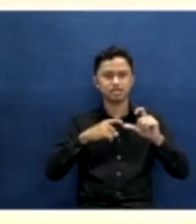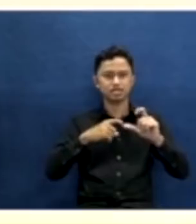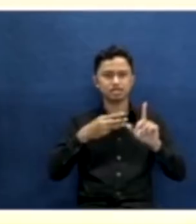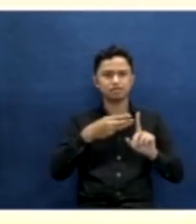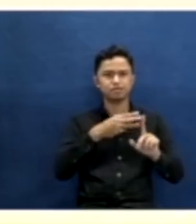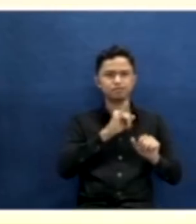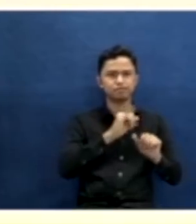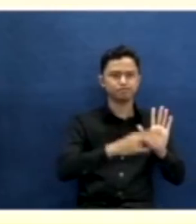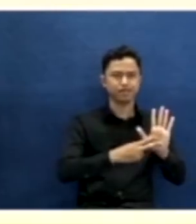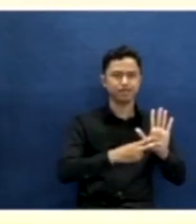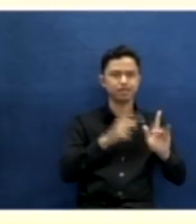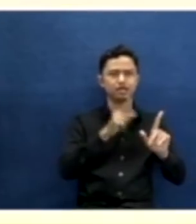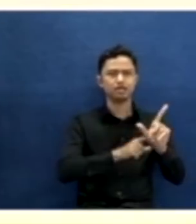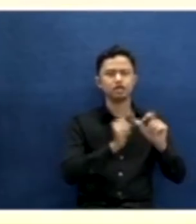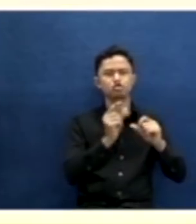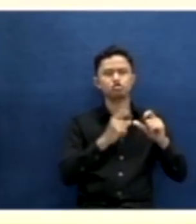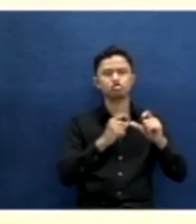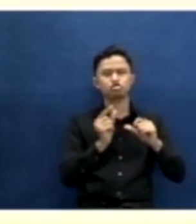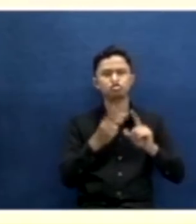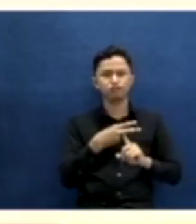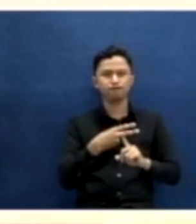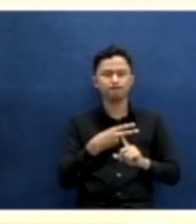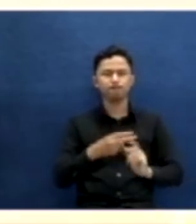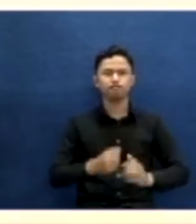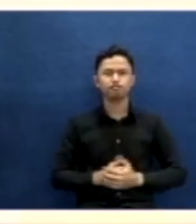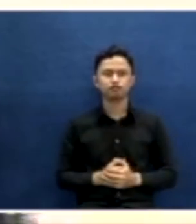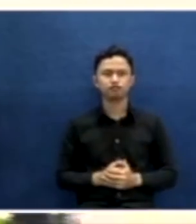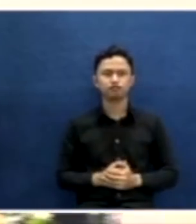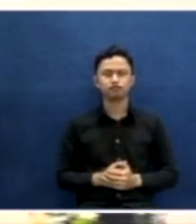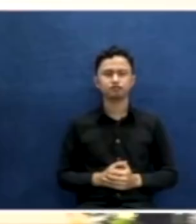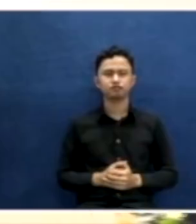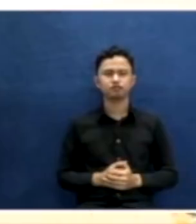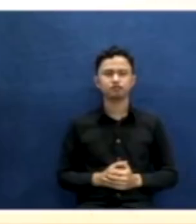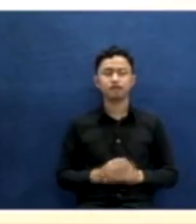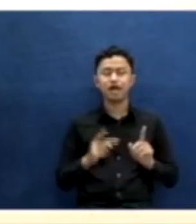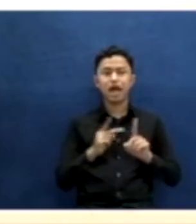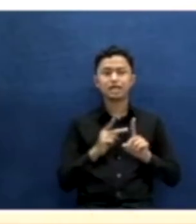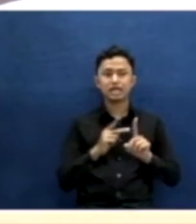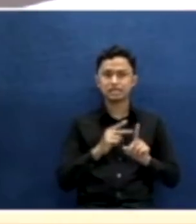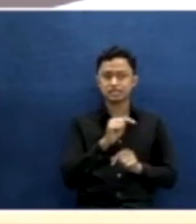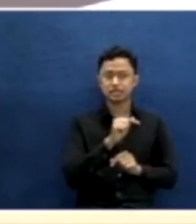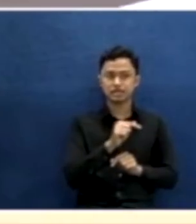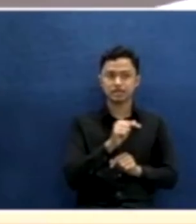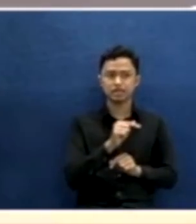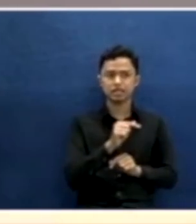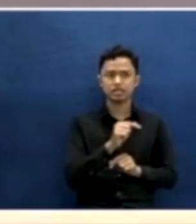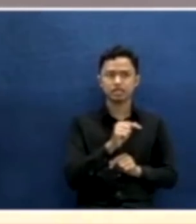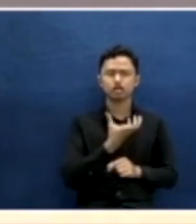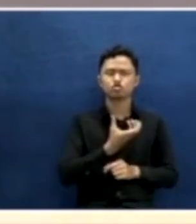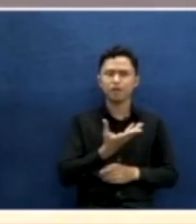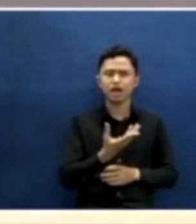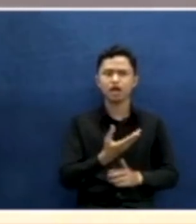haces menyusup ini salah satu diantara pemimpin yang dholim luar biasa sukanya